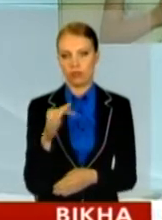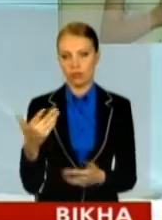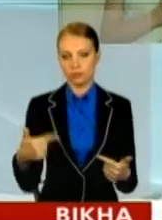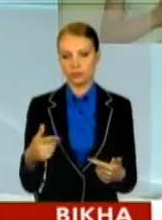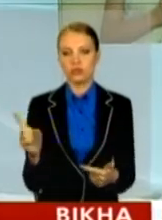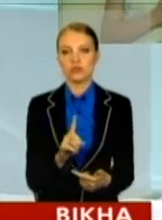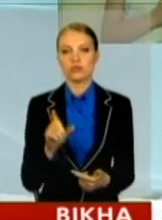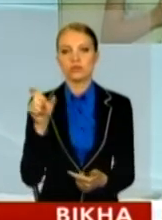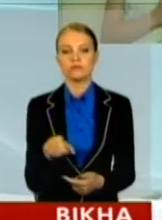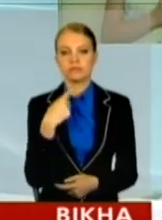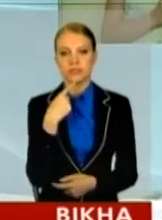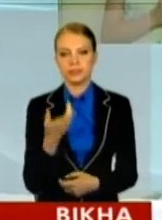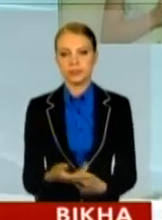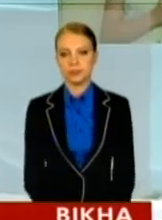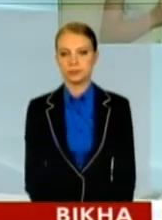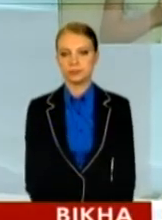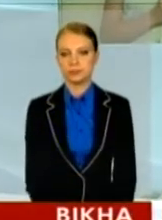Юлю, то що Расмусен заявив?